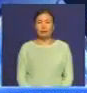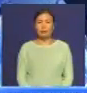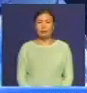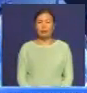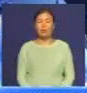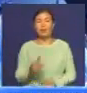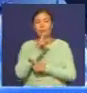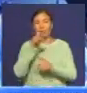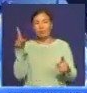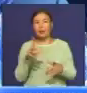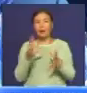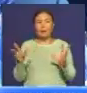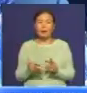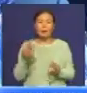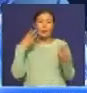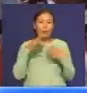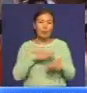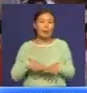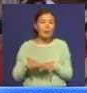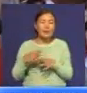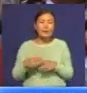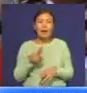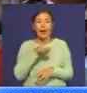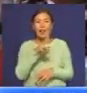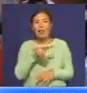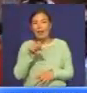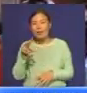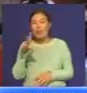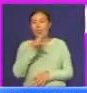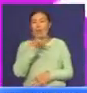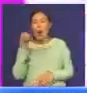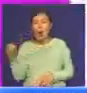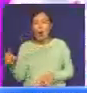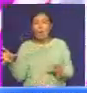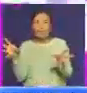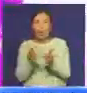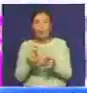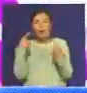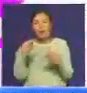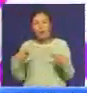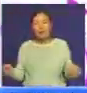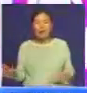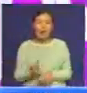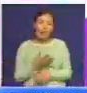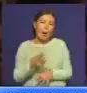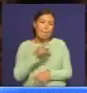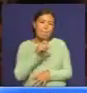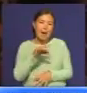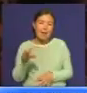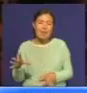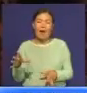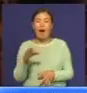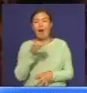Ерекше стиль, тың бейне заманауи балет. Классикалық және неоклассикалық тенденциядағы біріккен әртүрлі көріністер. Бразилиялық хореограф